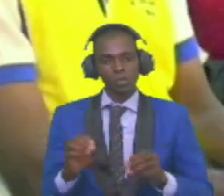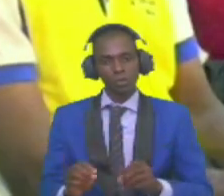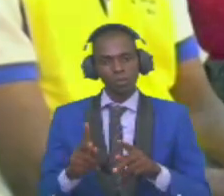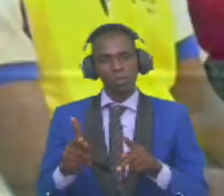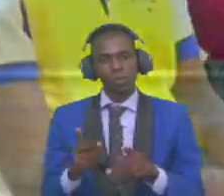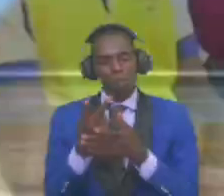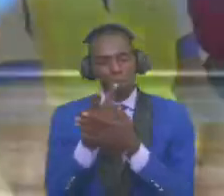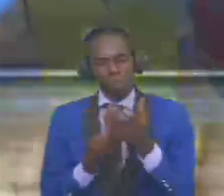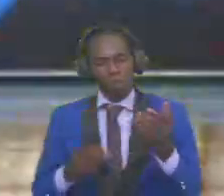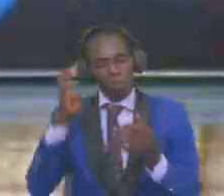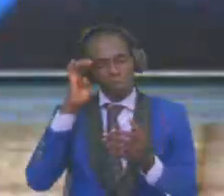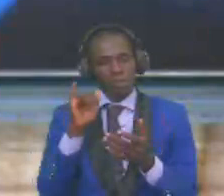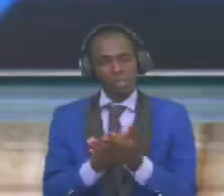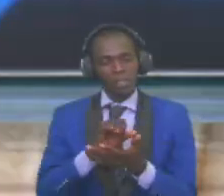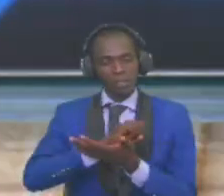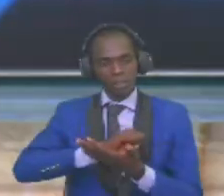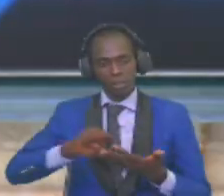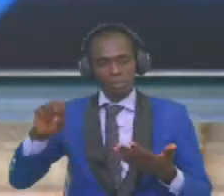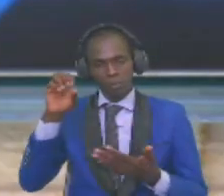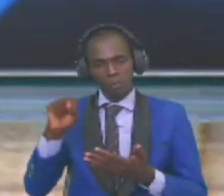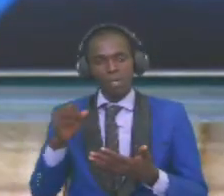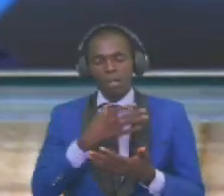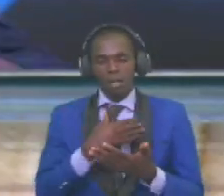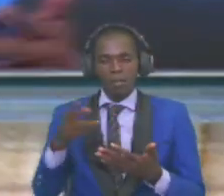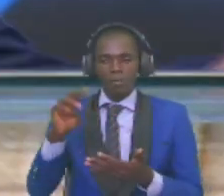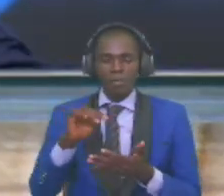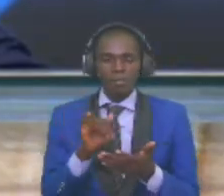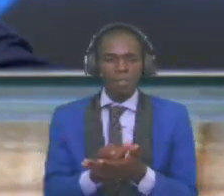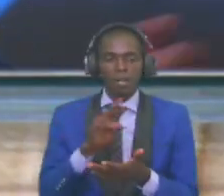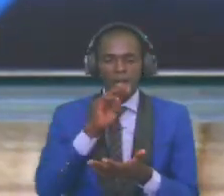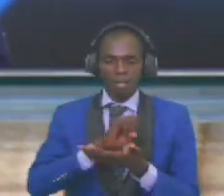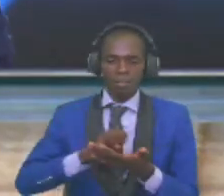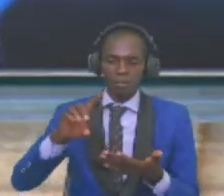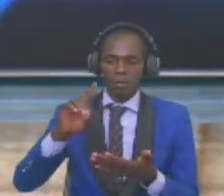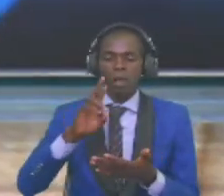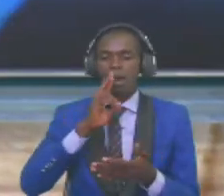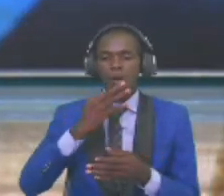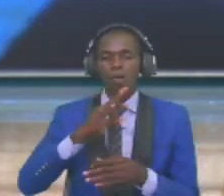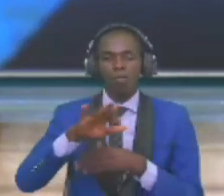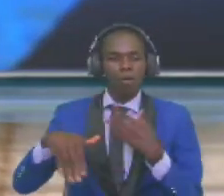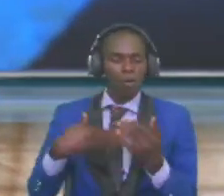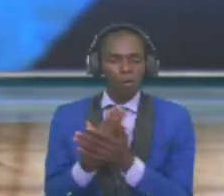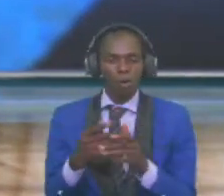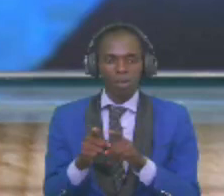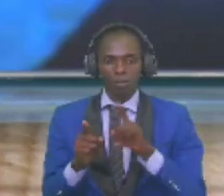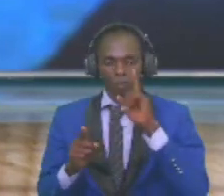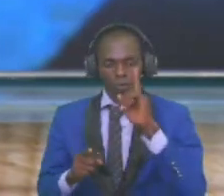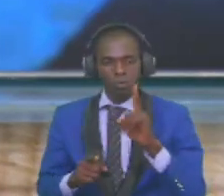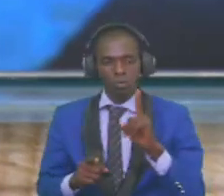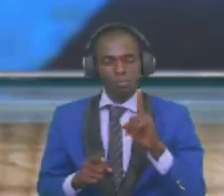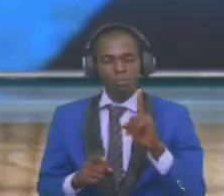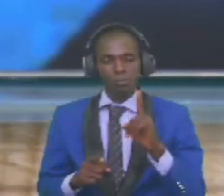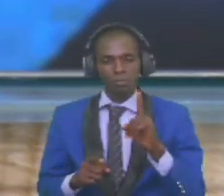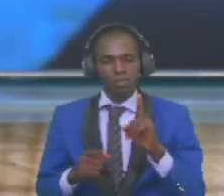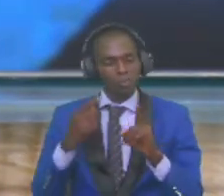alors est ce qui sauve quantifier celui qui ce scientifique s qui sont certifiés sont tous issus des seuls